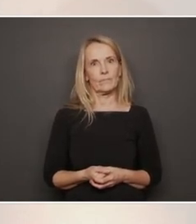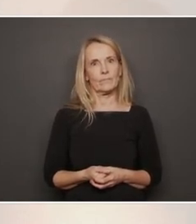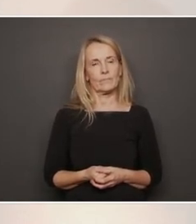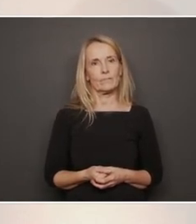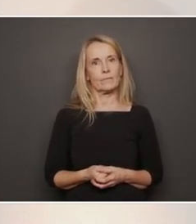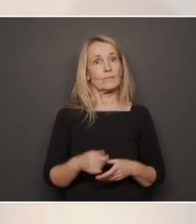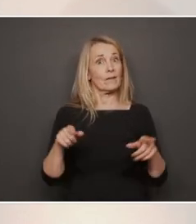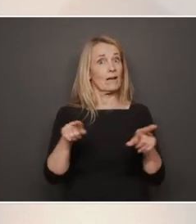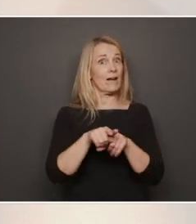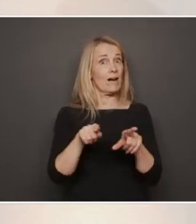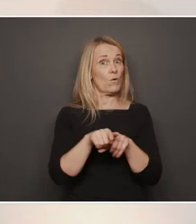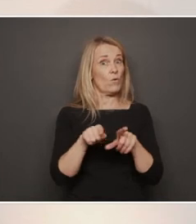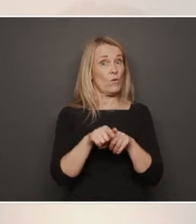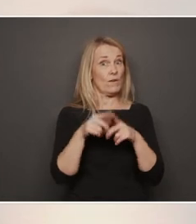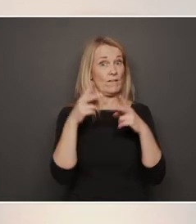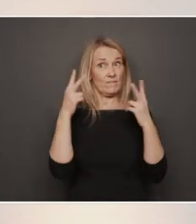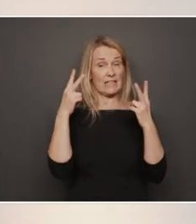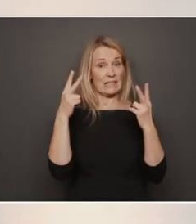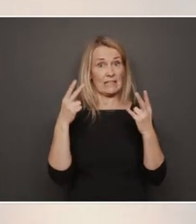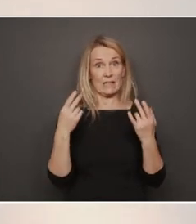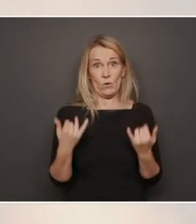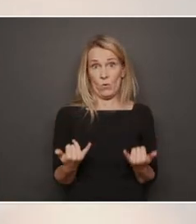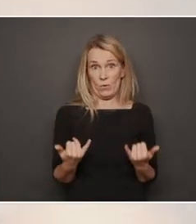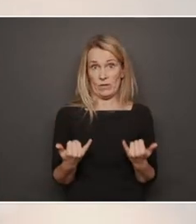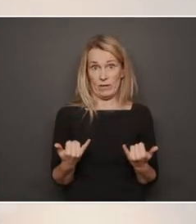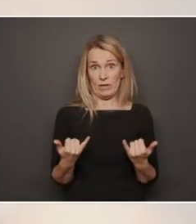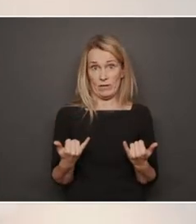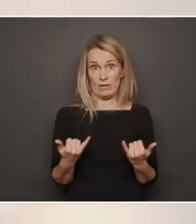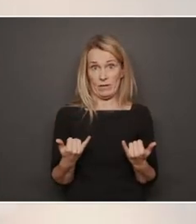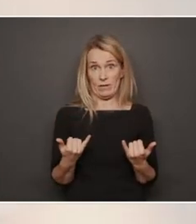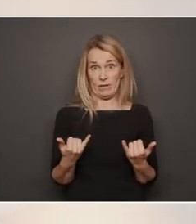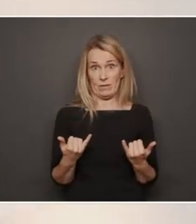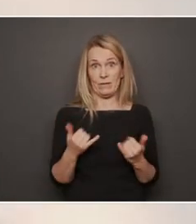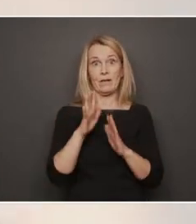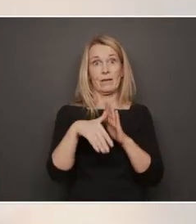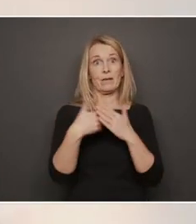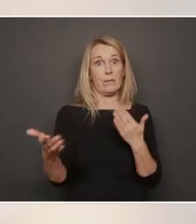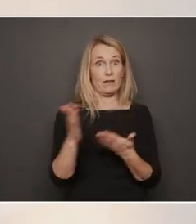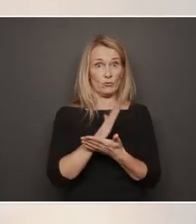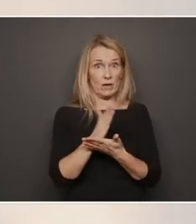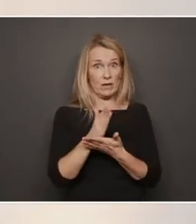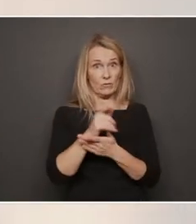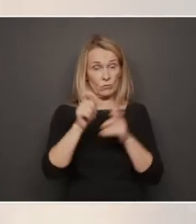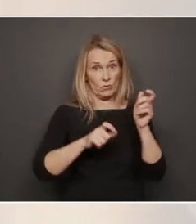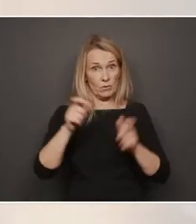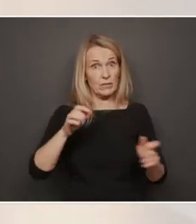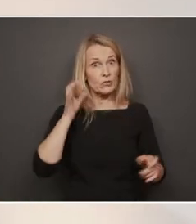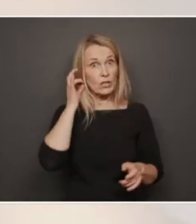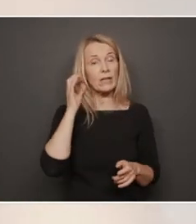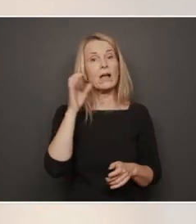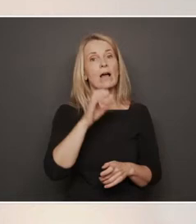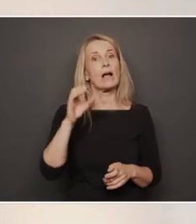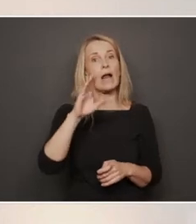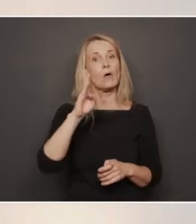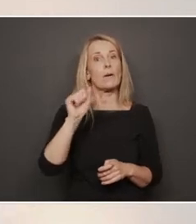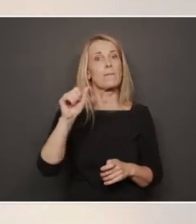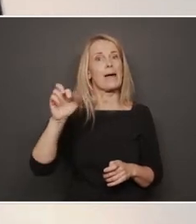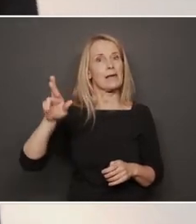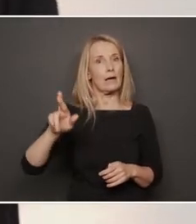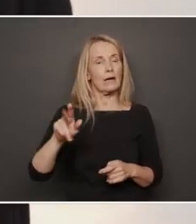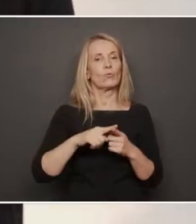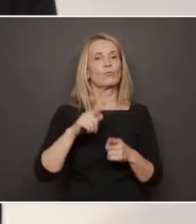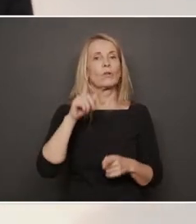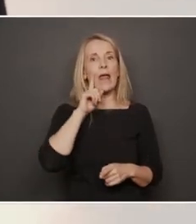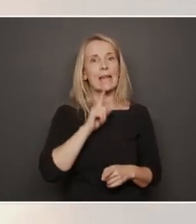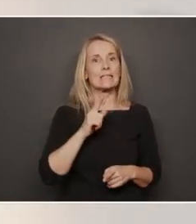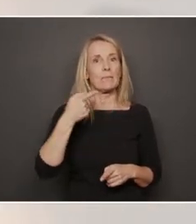Auch ganz wichtig am heutigen Tag sind unsere Gebärdendolmetscherinnen. Claudia Bayer und